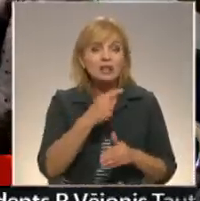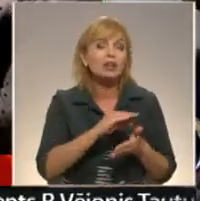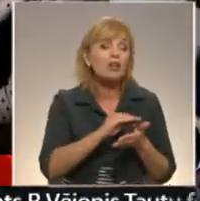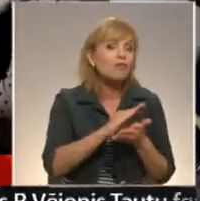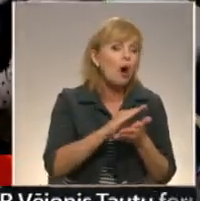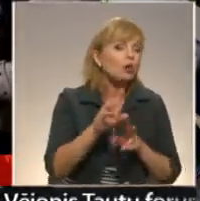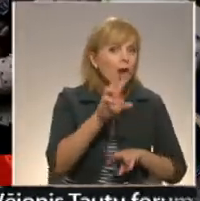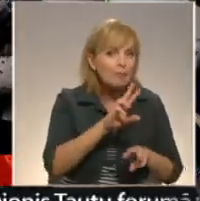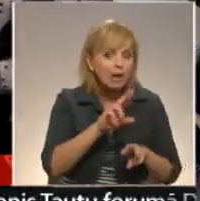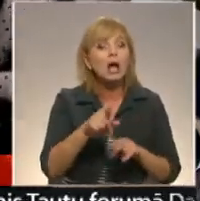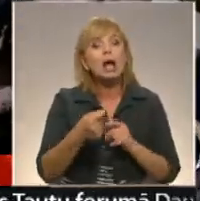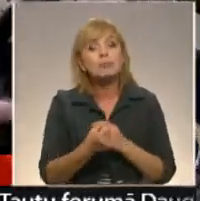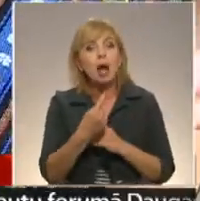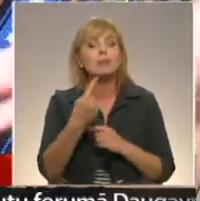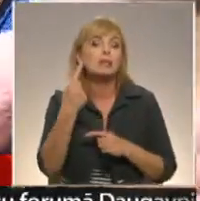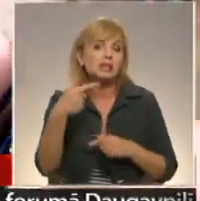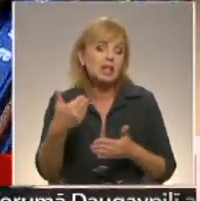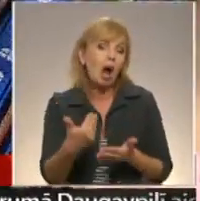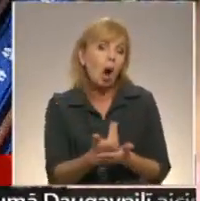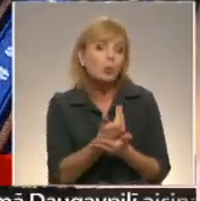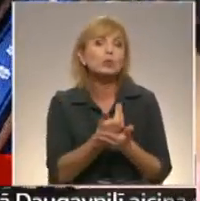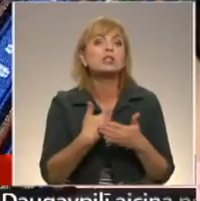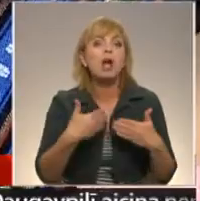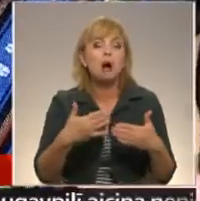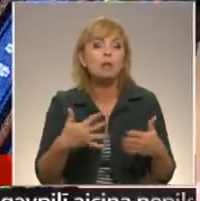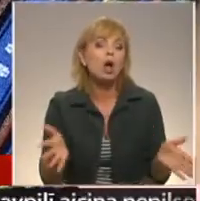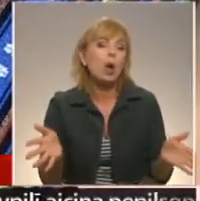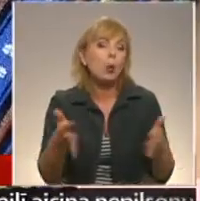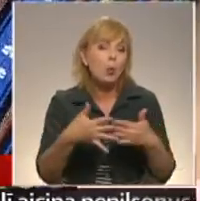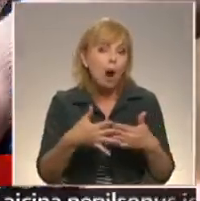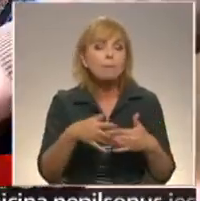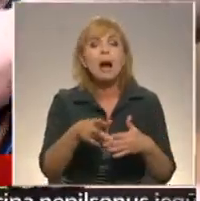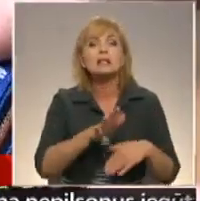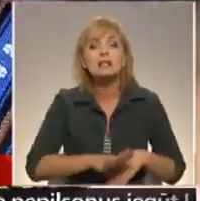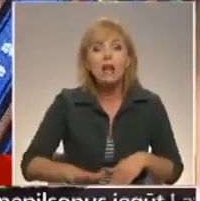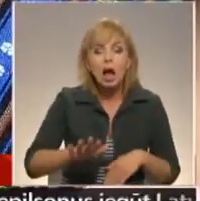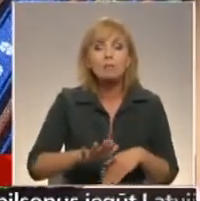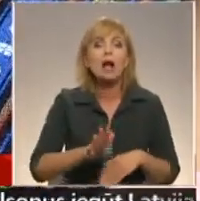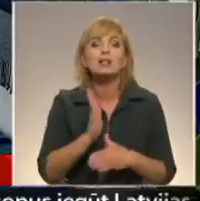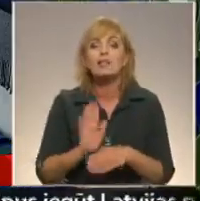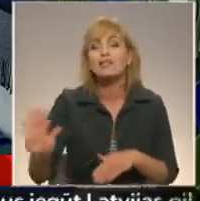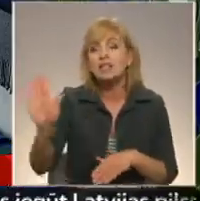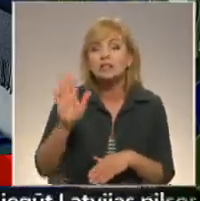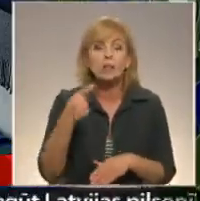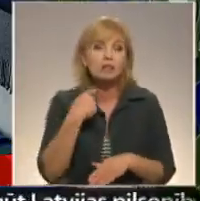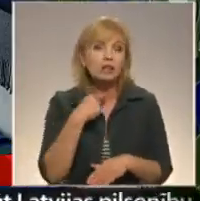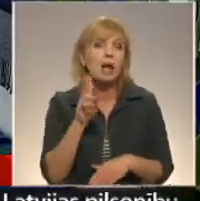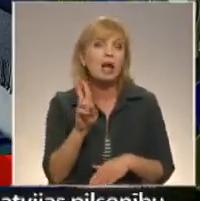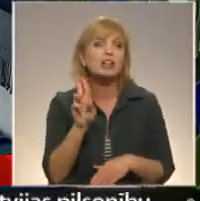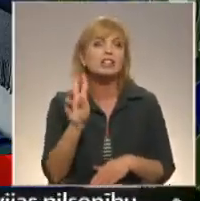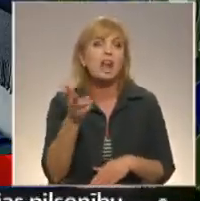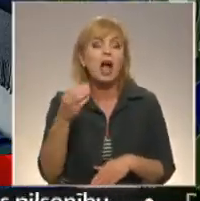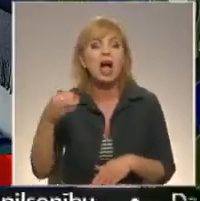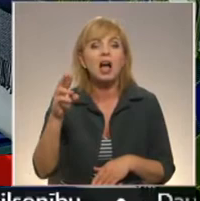Tāpēc tapis jauns Ķekavas raksts, kurā kopā saplūduši simboli no Zemgales, Vidzemes un Rīgas. Ķekava ir ļoti